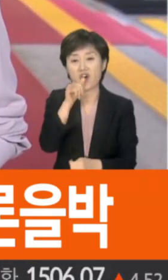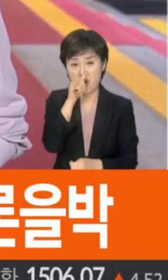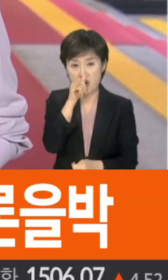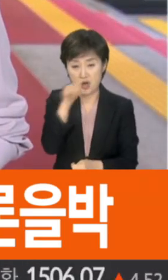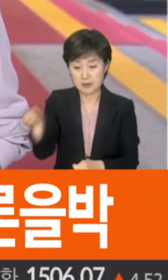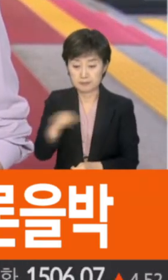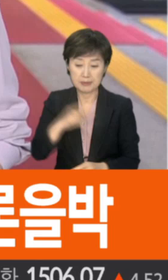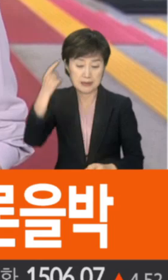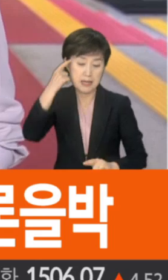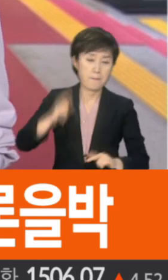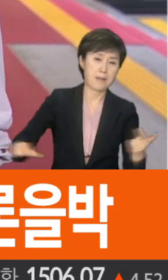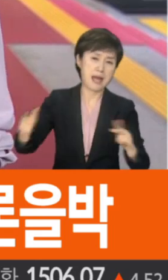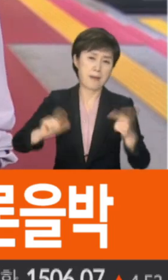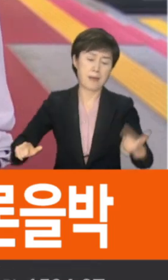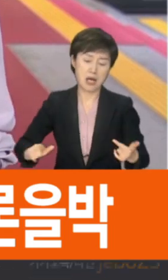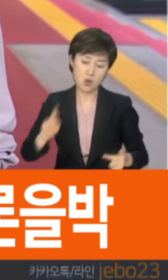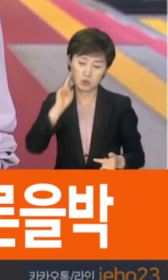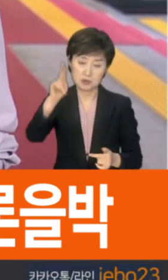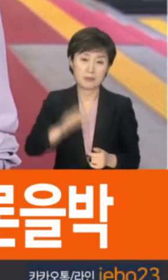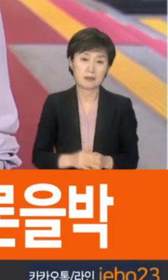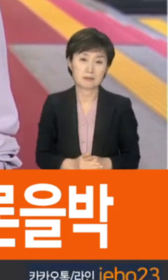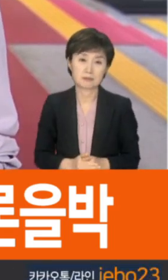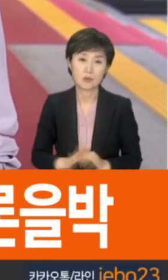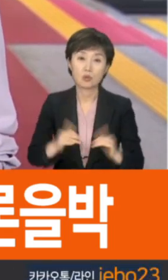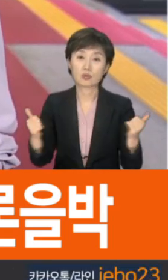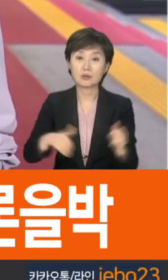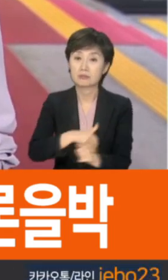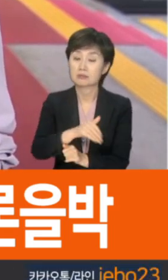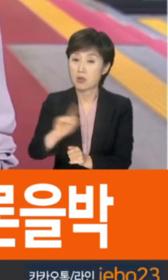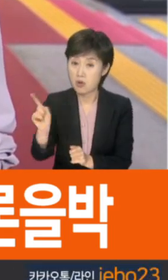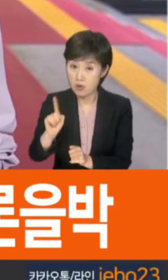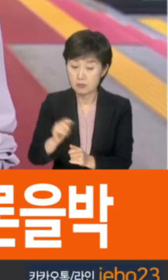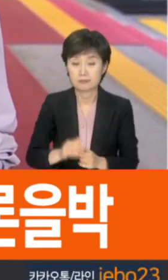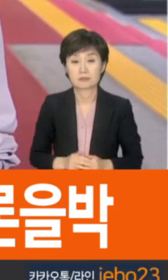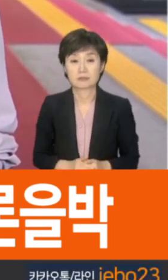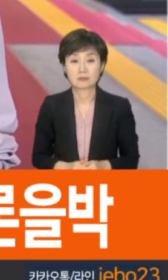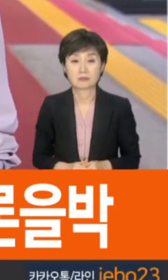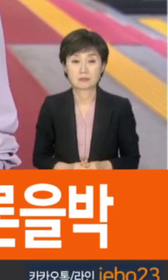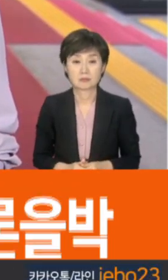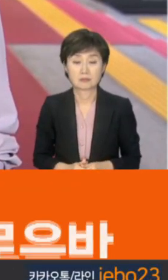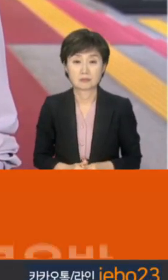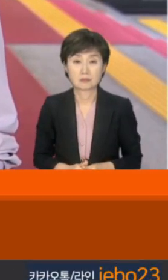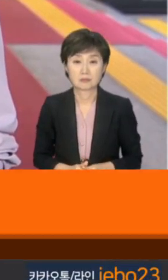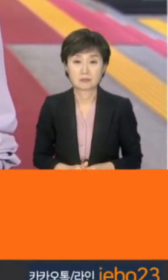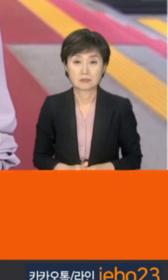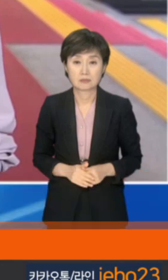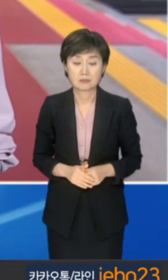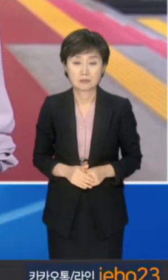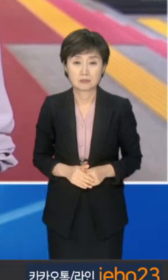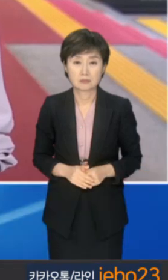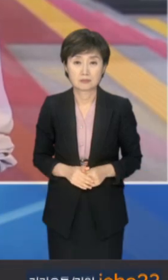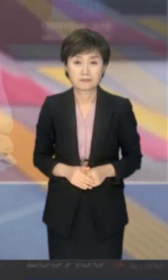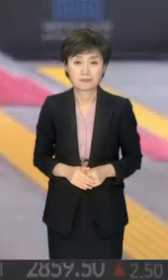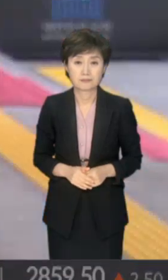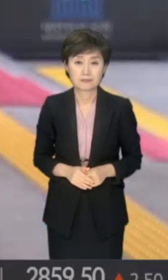여야 대치는 극으로 치닫는 모습인데요. 네, 자세한 소식 국회 취재 기자 연결해서 알아보겠습니다. 정다혜 기자.